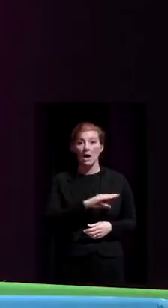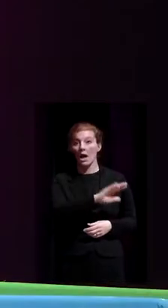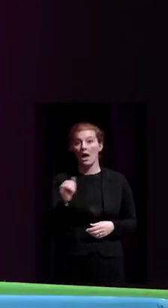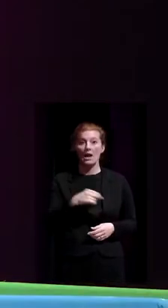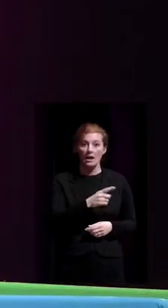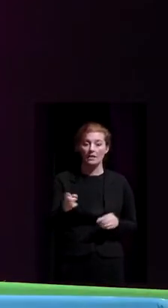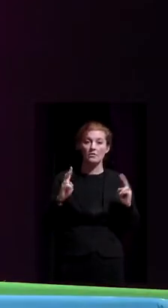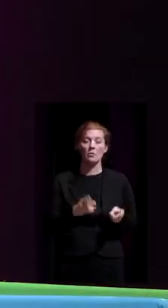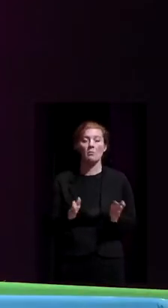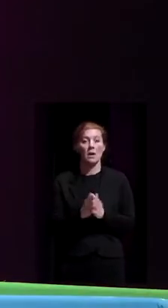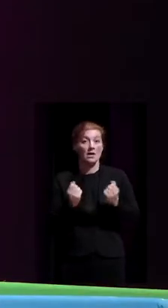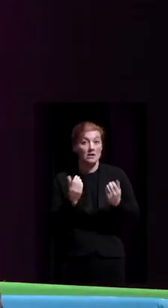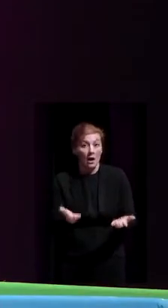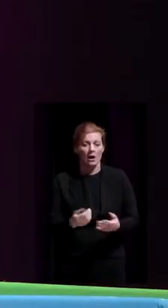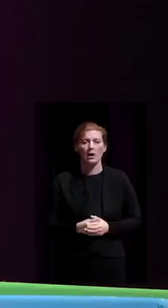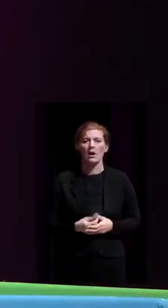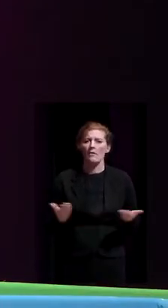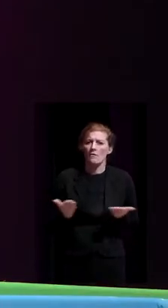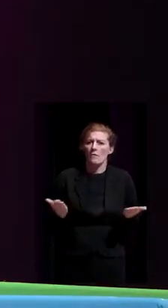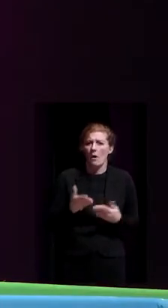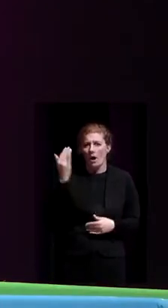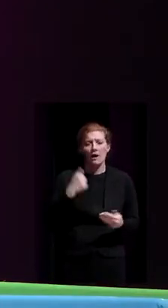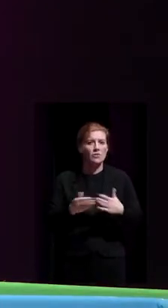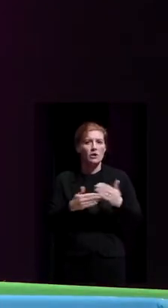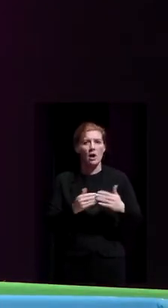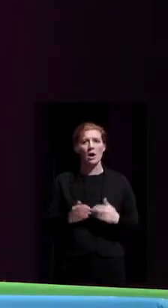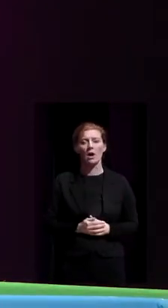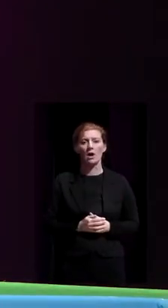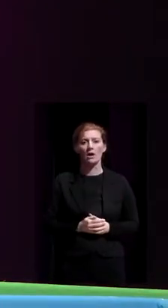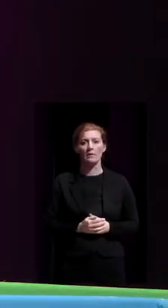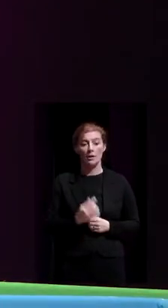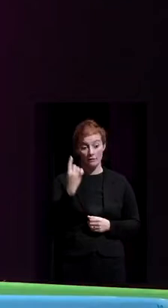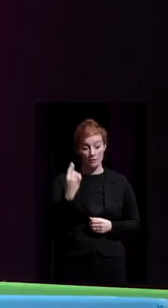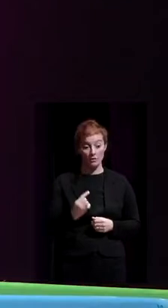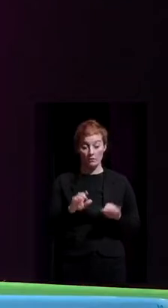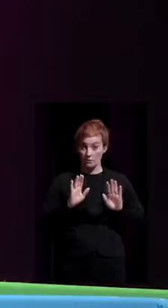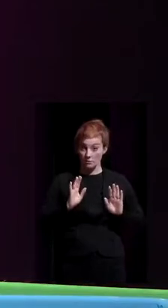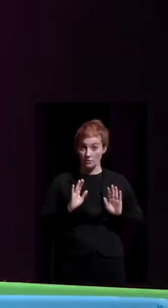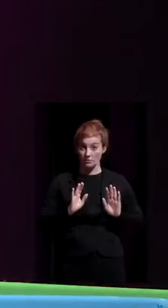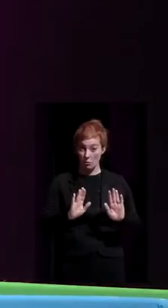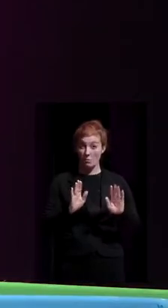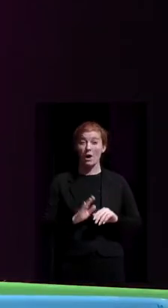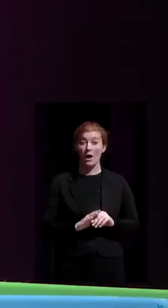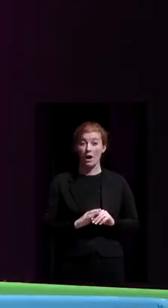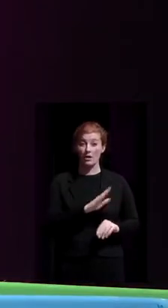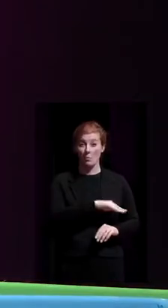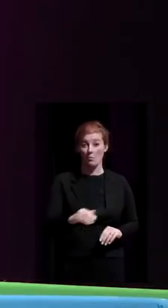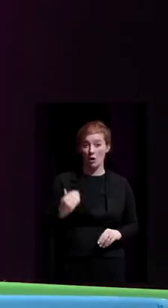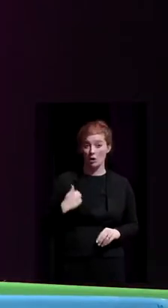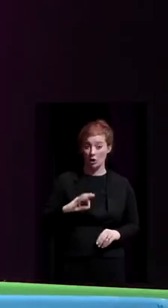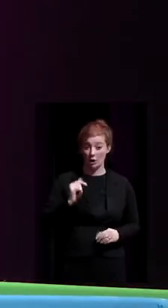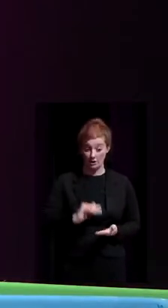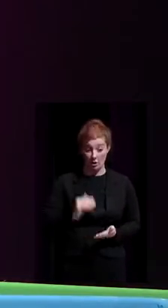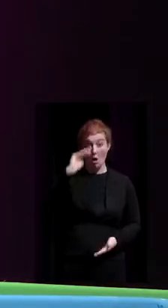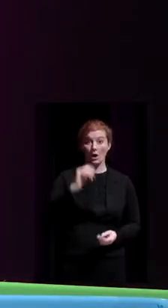idag, är just vad kan vi göra för det första att förhindra att barndödligheten går tillbaka, så att den ökar